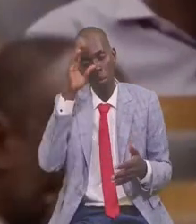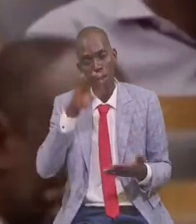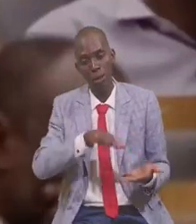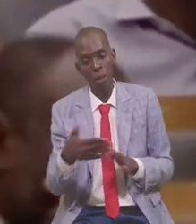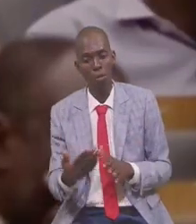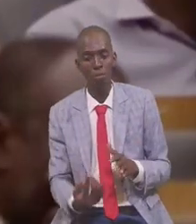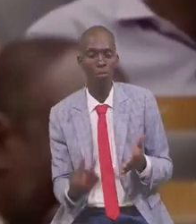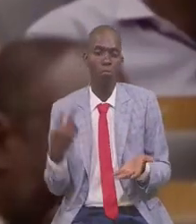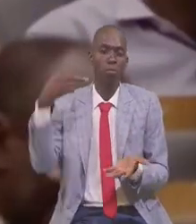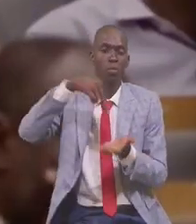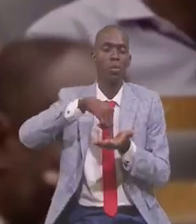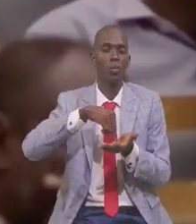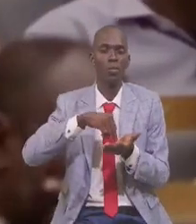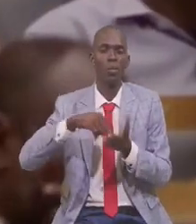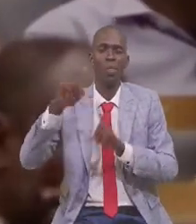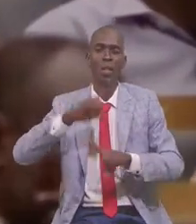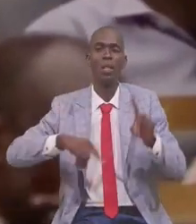Je pensais que tu vas donner grand-mère.